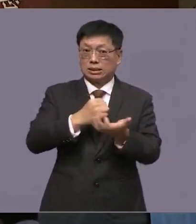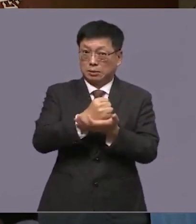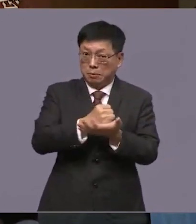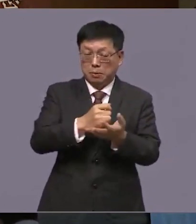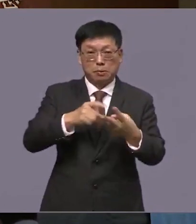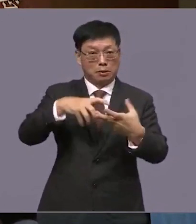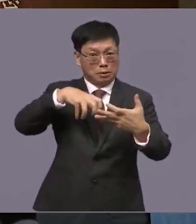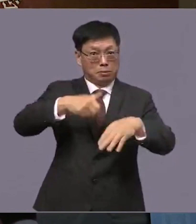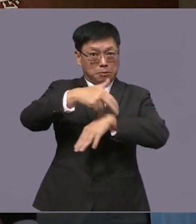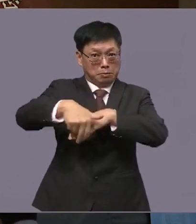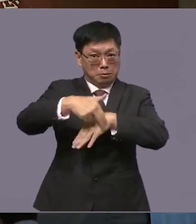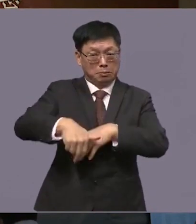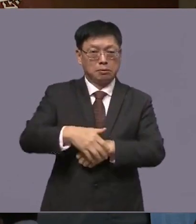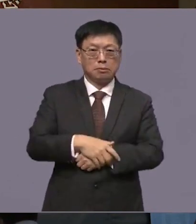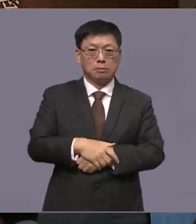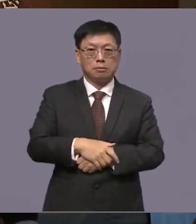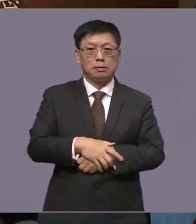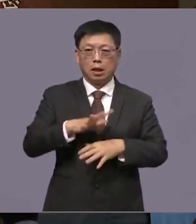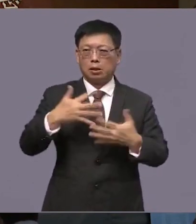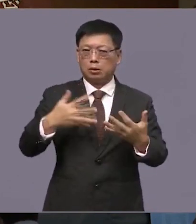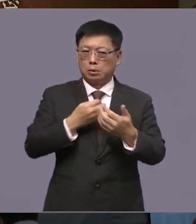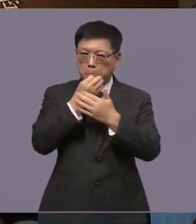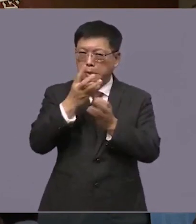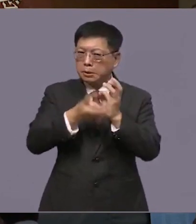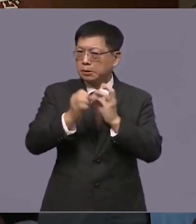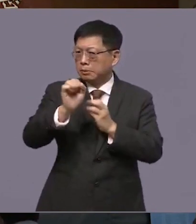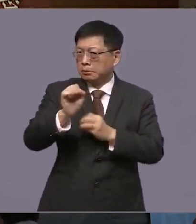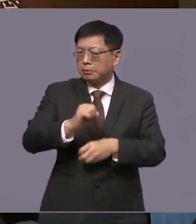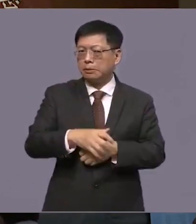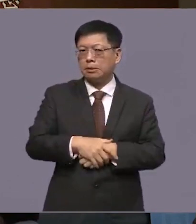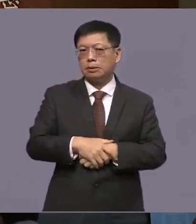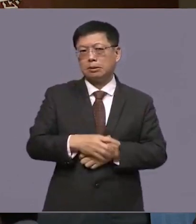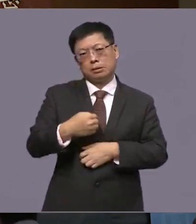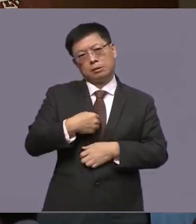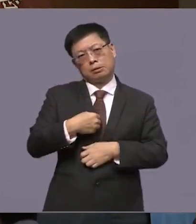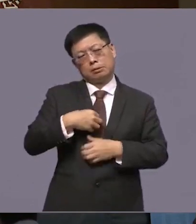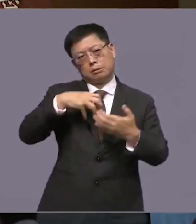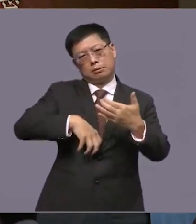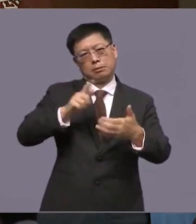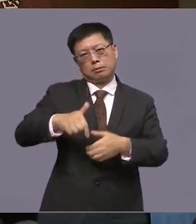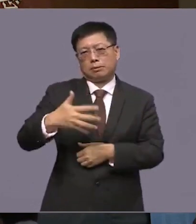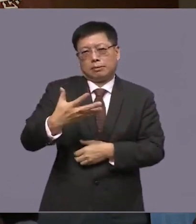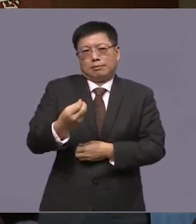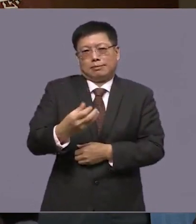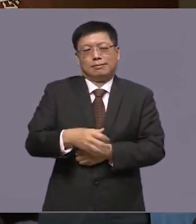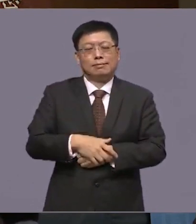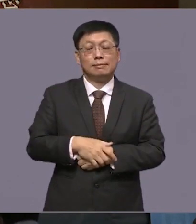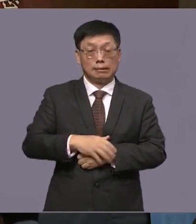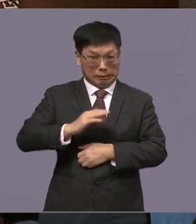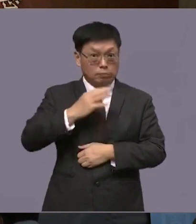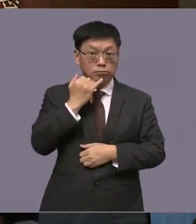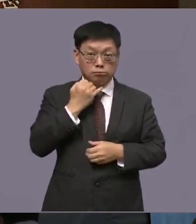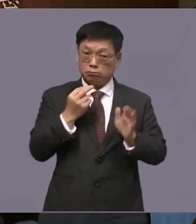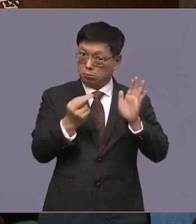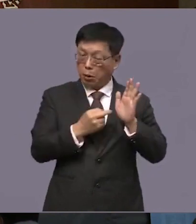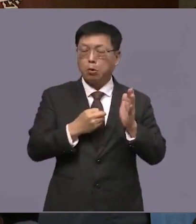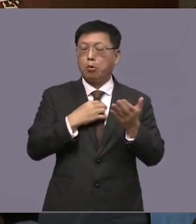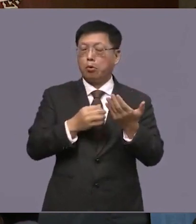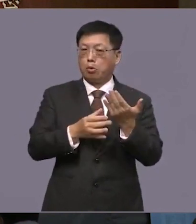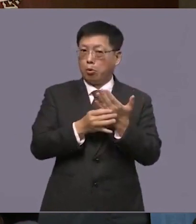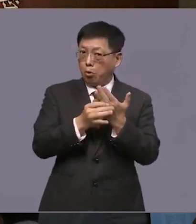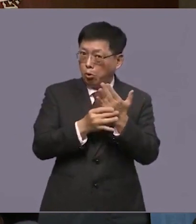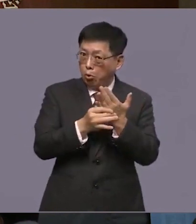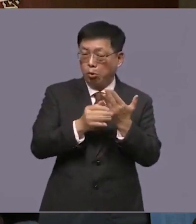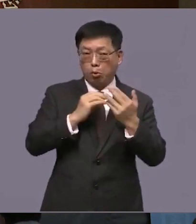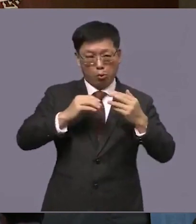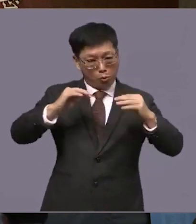设计，我这个有的不能讲太细，这个我也不那么内行，但你可以看一看、摸一摸、转